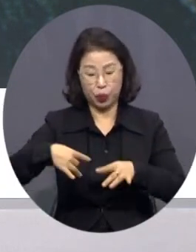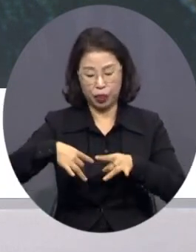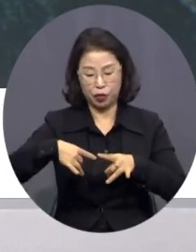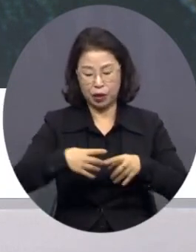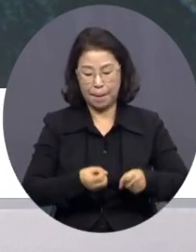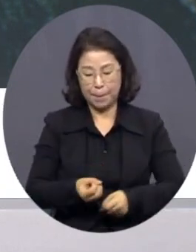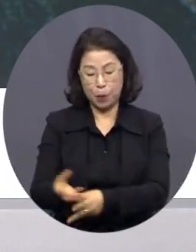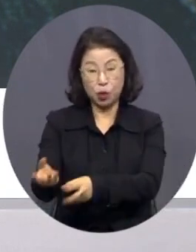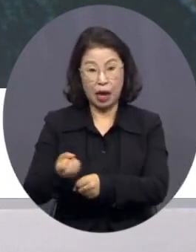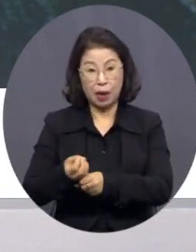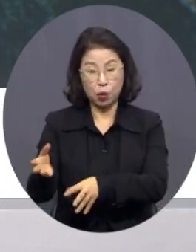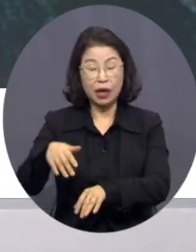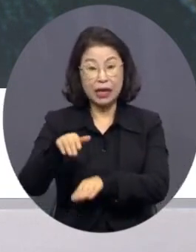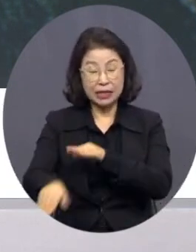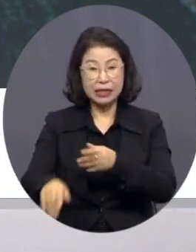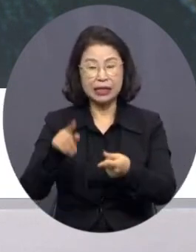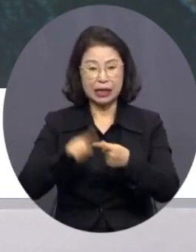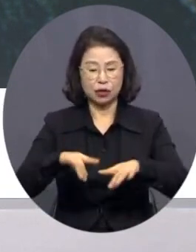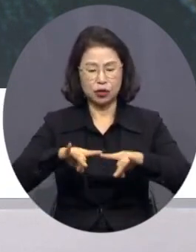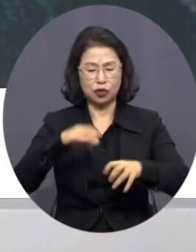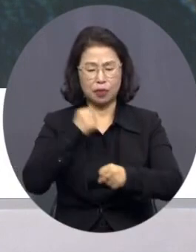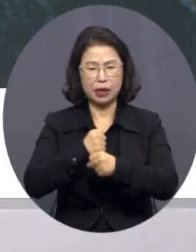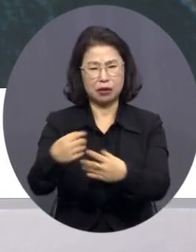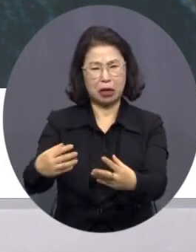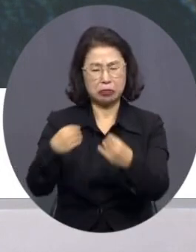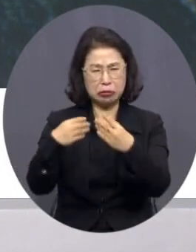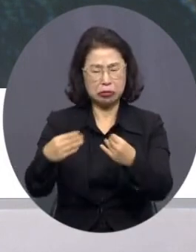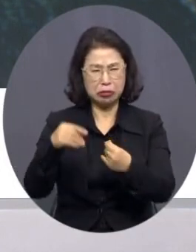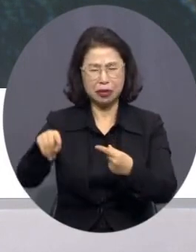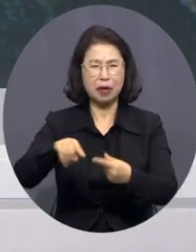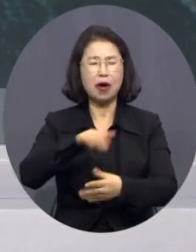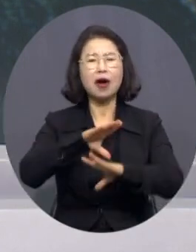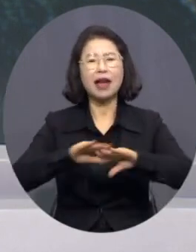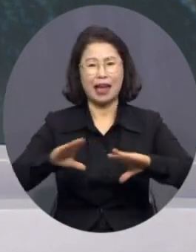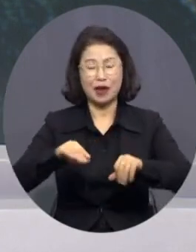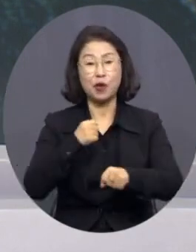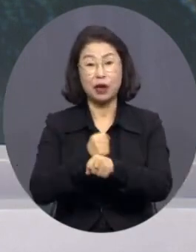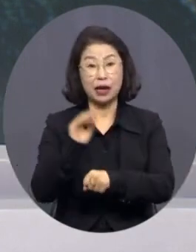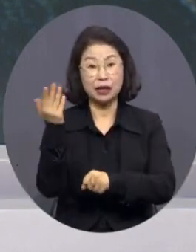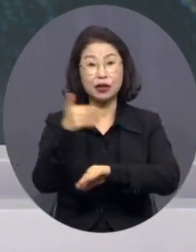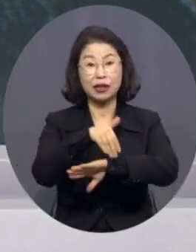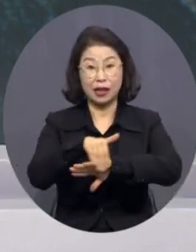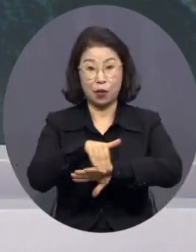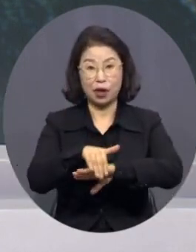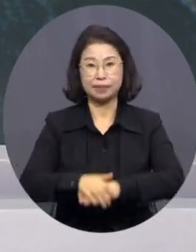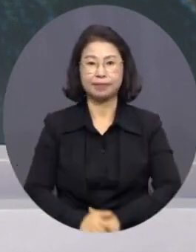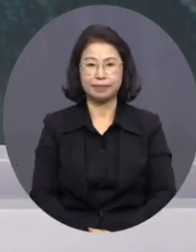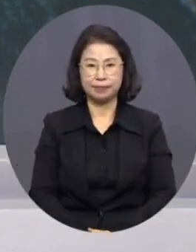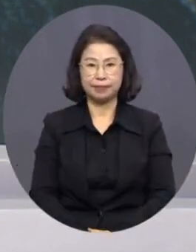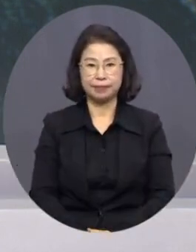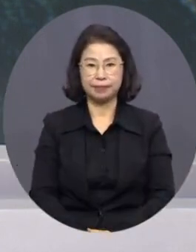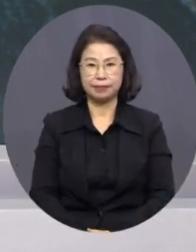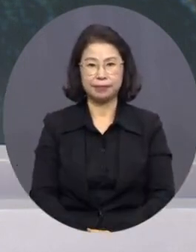공급으로이 출력 제한 문제까지 해결할 계획입니다 송원일 기자가 보도합니다